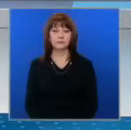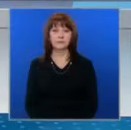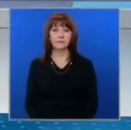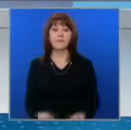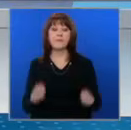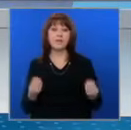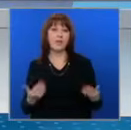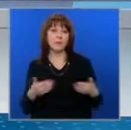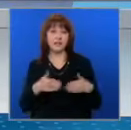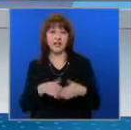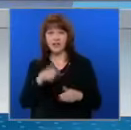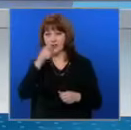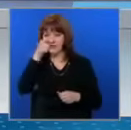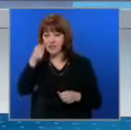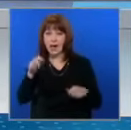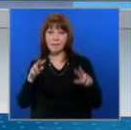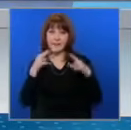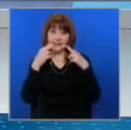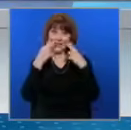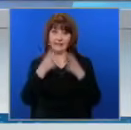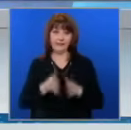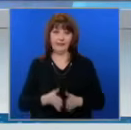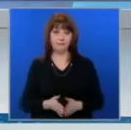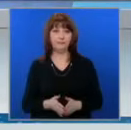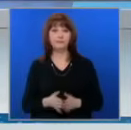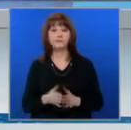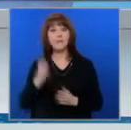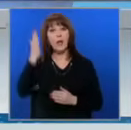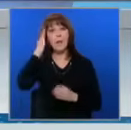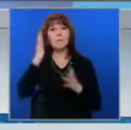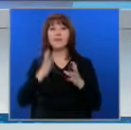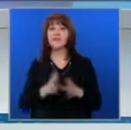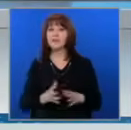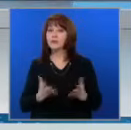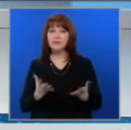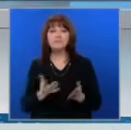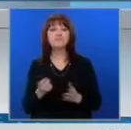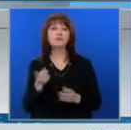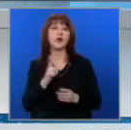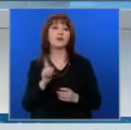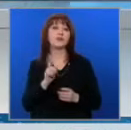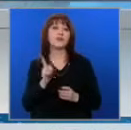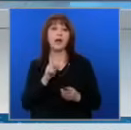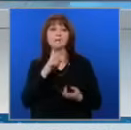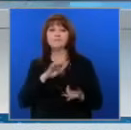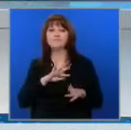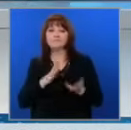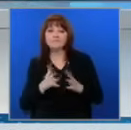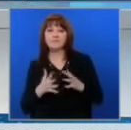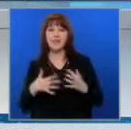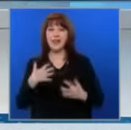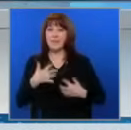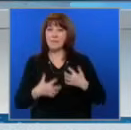Това са новините по света и у нас. Аз съм Даниел Чипев. Добър вечер. Правителството, оказва се, все още не е преодоляло